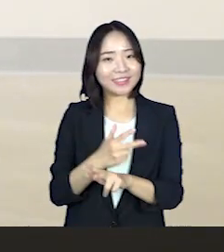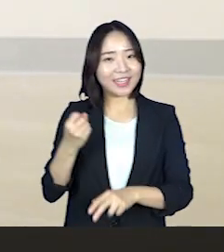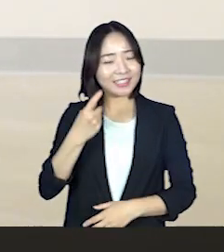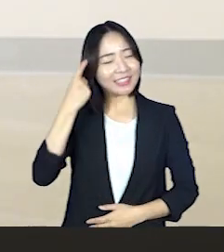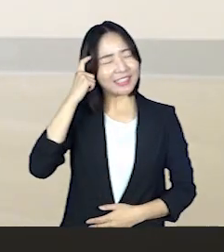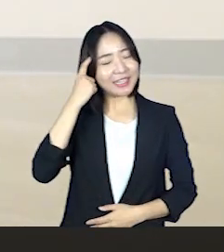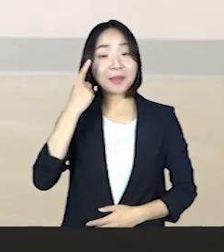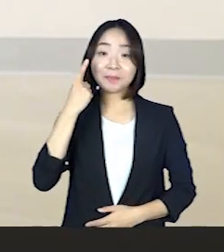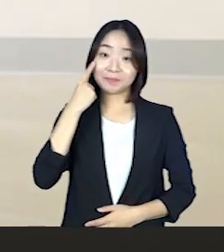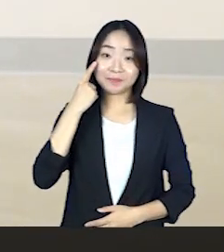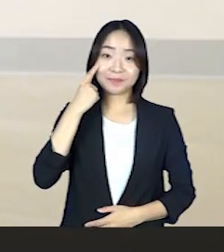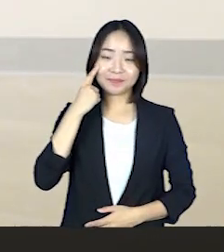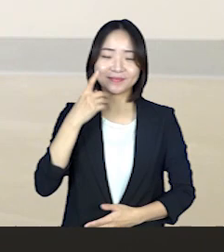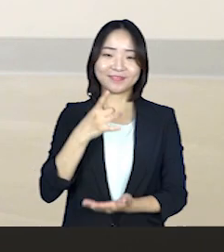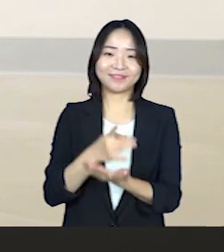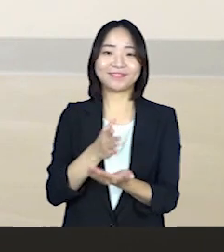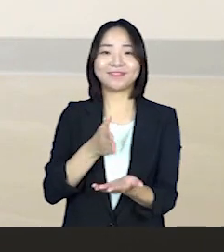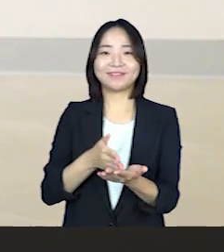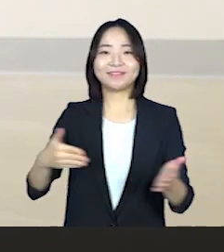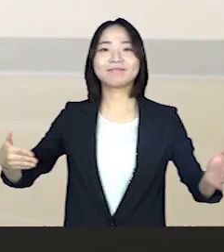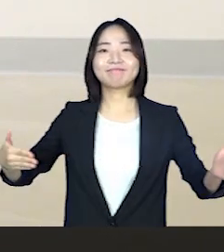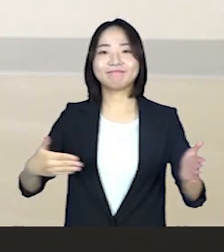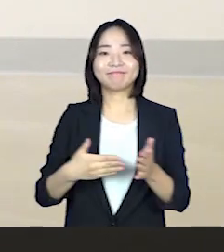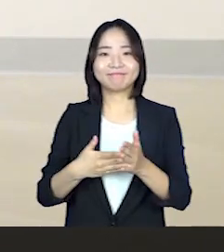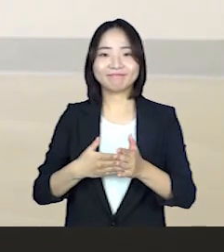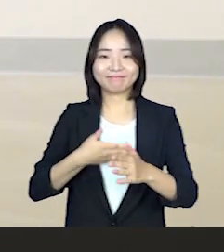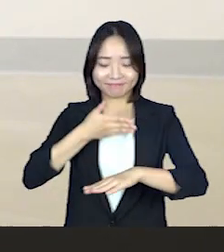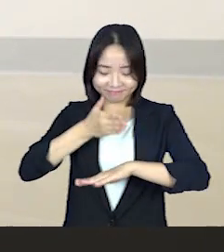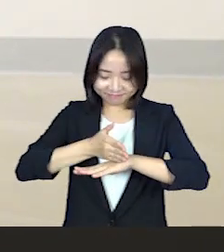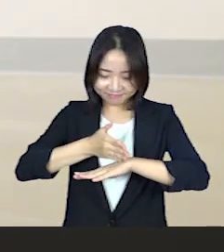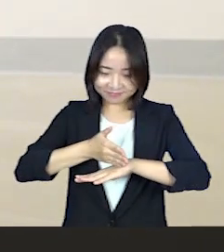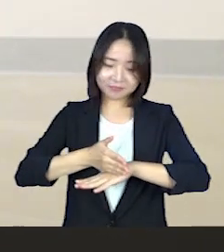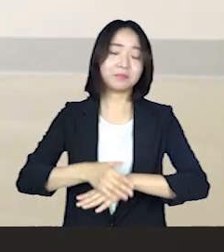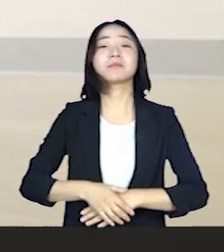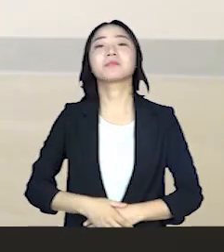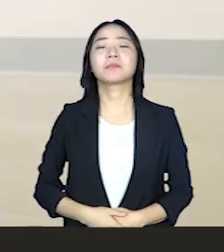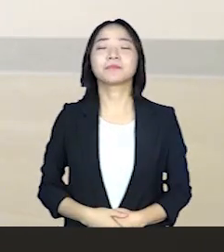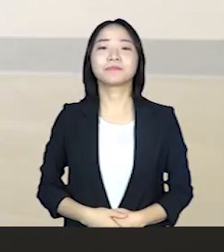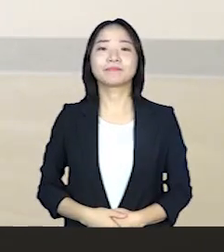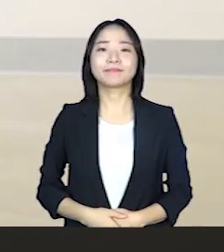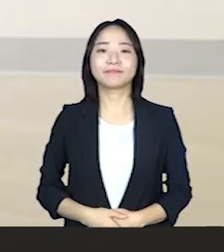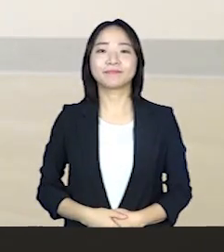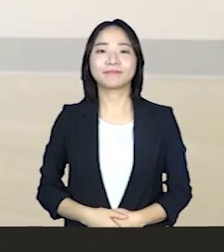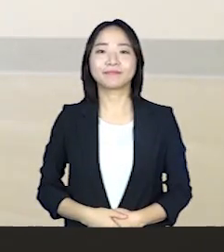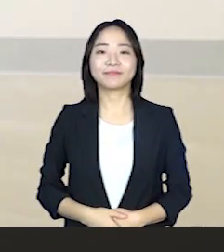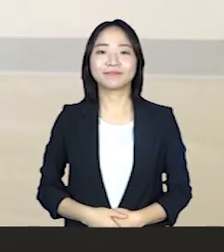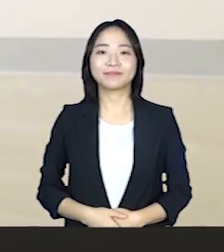보내시기 바랍니다. 이상으로 천안뉴스를 마치겠습니다. 고맙습니다.